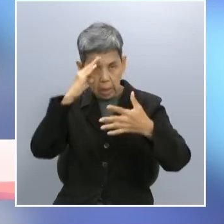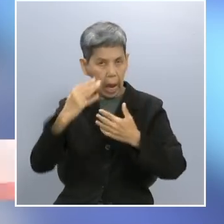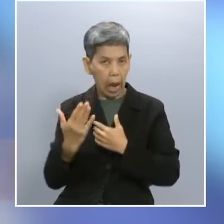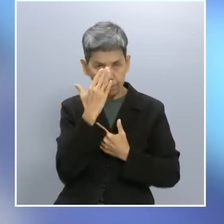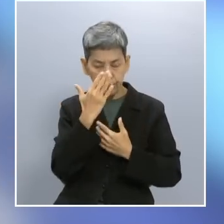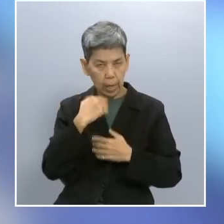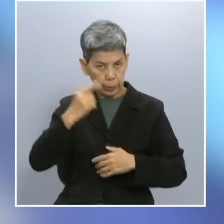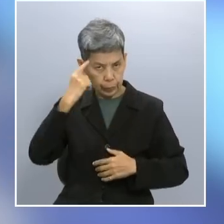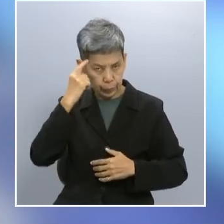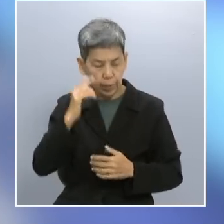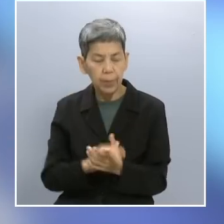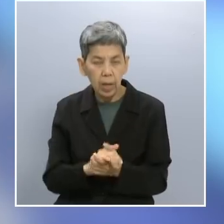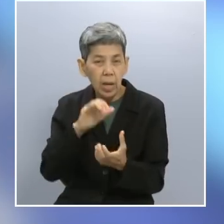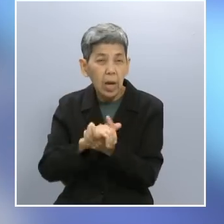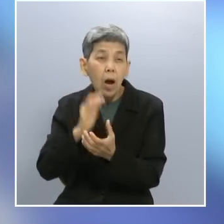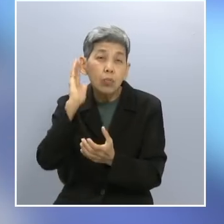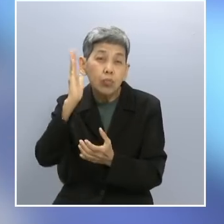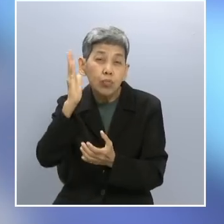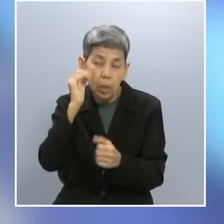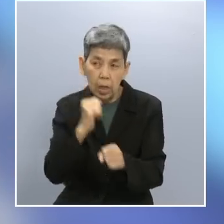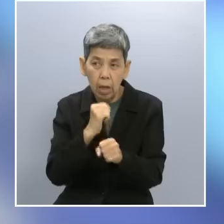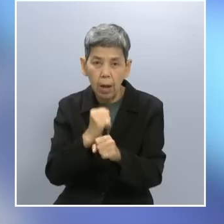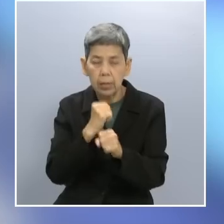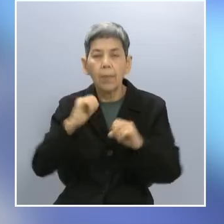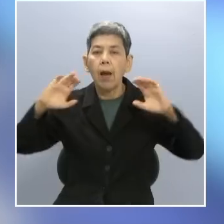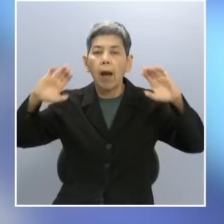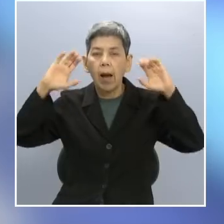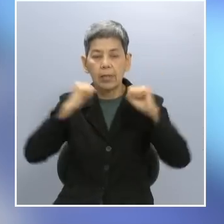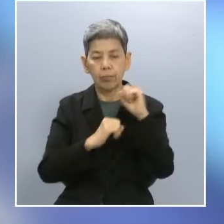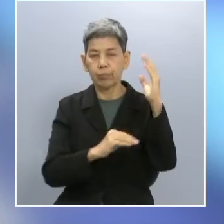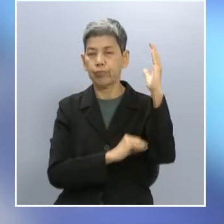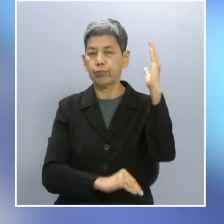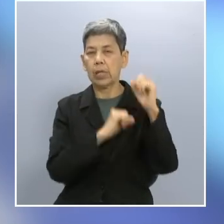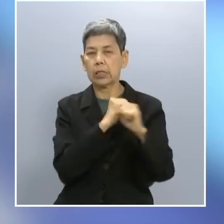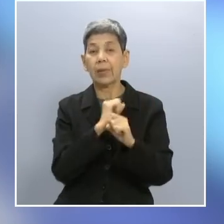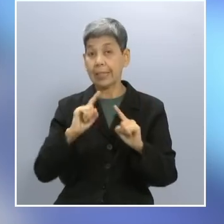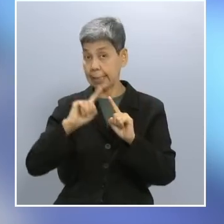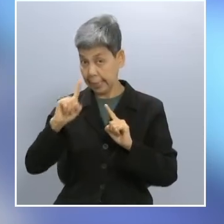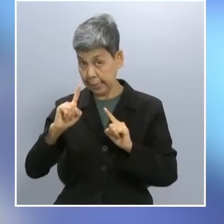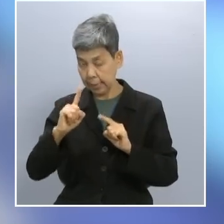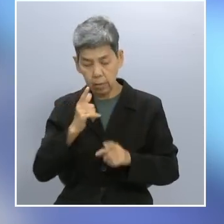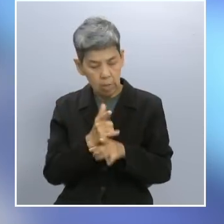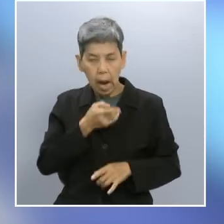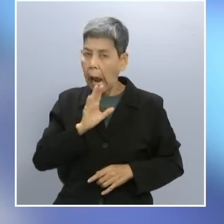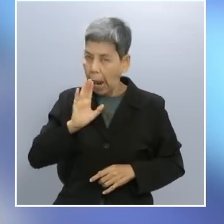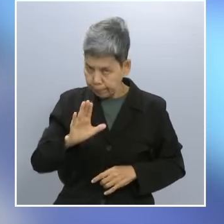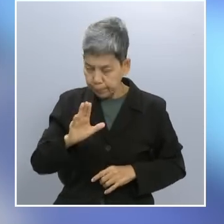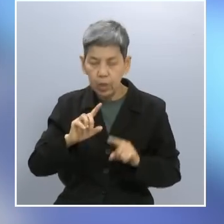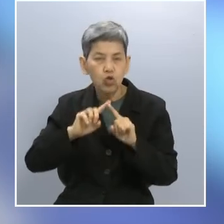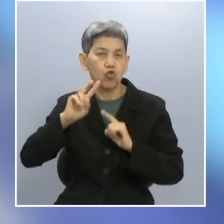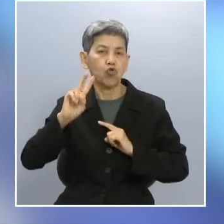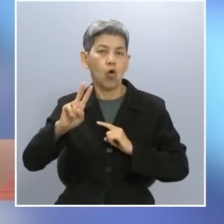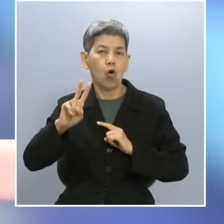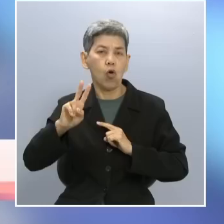รับทราบในตอนสามีไปทำราชการชายแดน1ห้ามดื่มเหล้า2